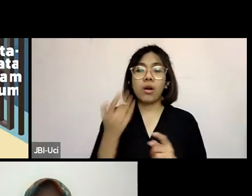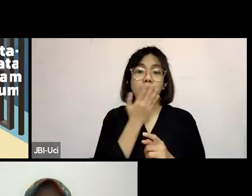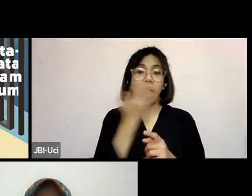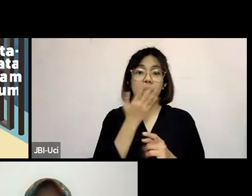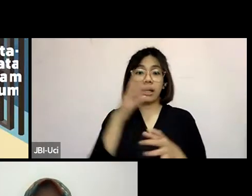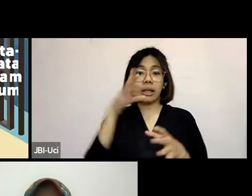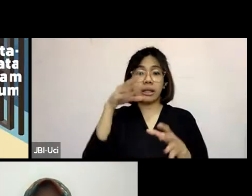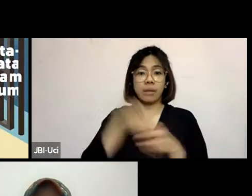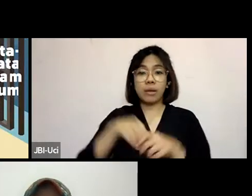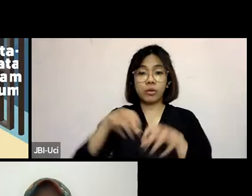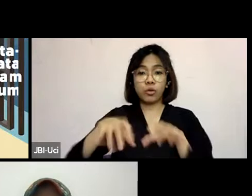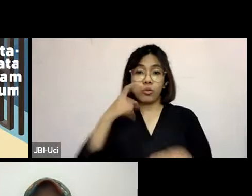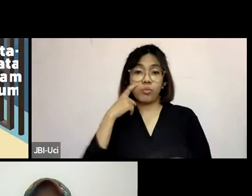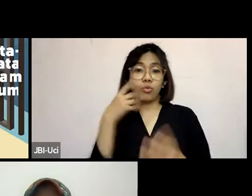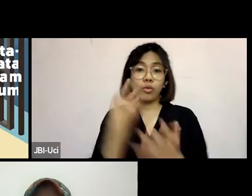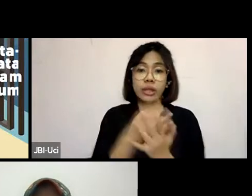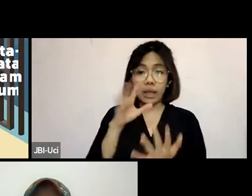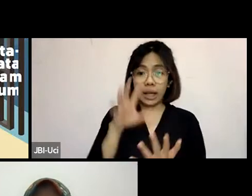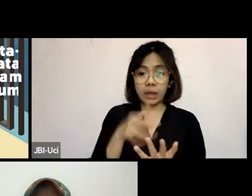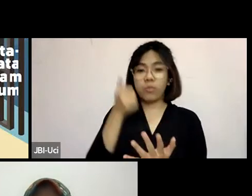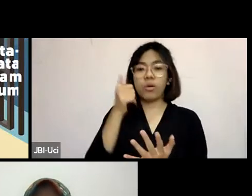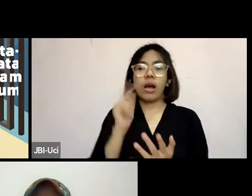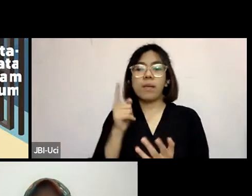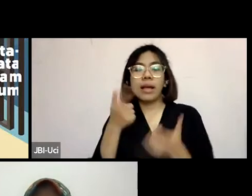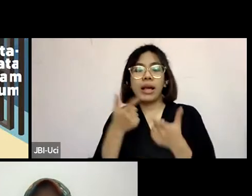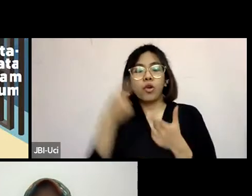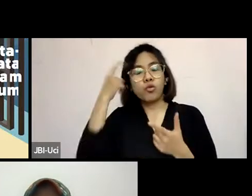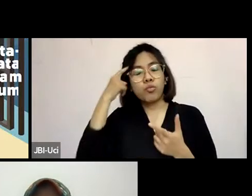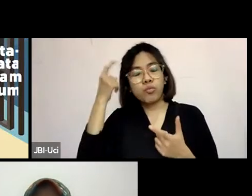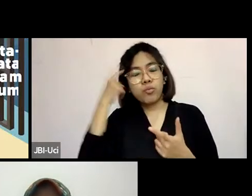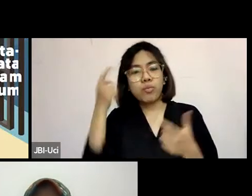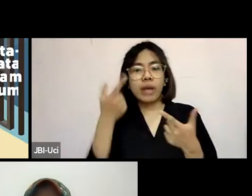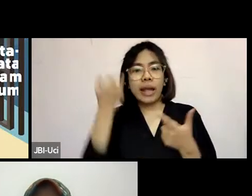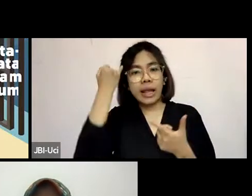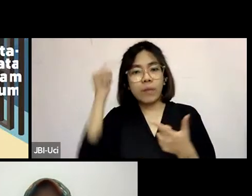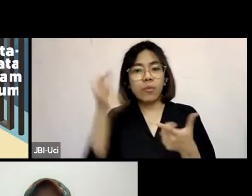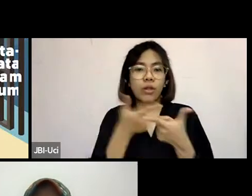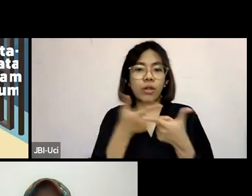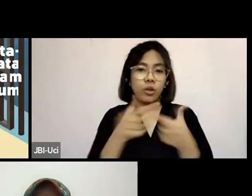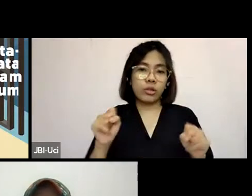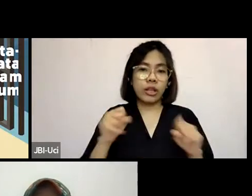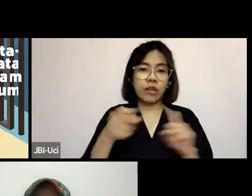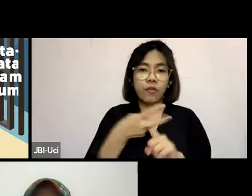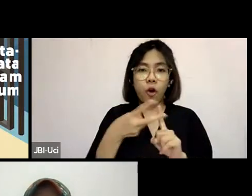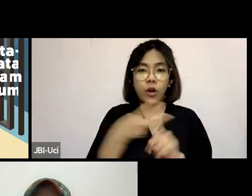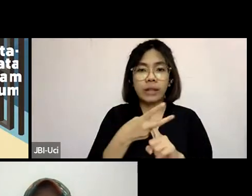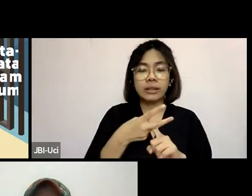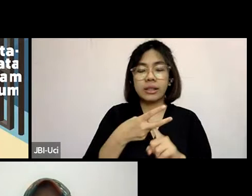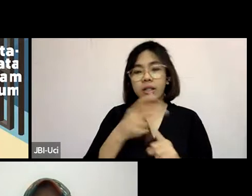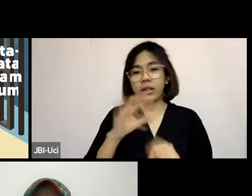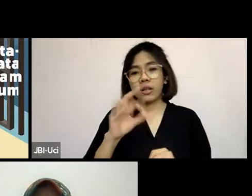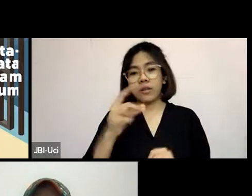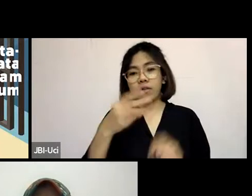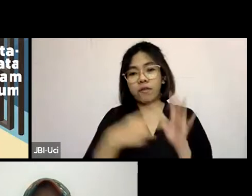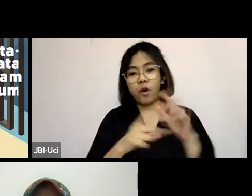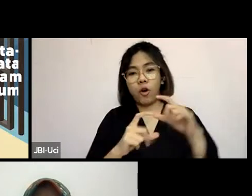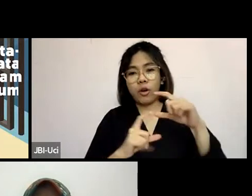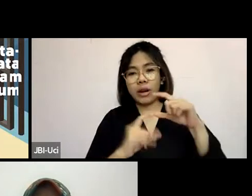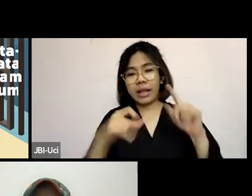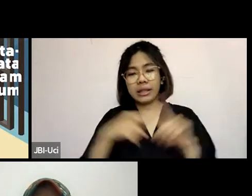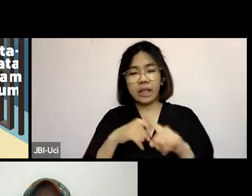lipstick forensik harus dikeluarkan juga nah perlu teman-teman ketahui bahwa linguistik forensik itu sangat luas ya